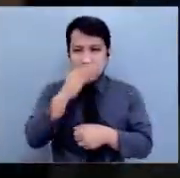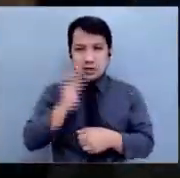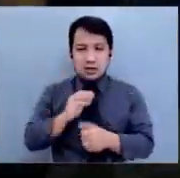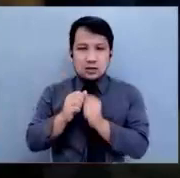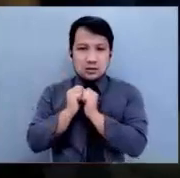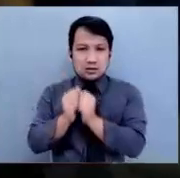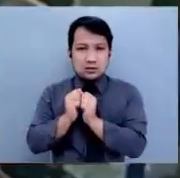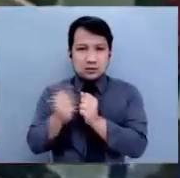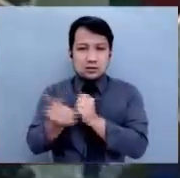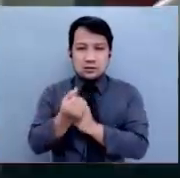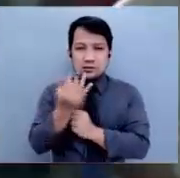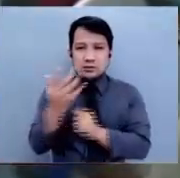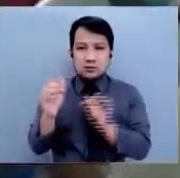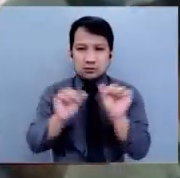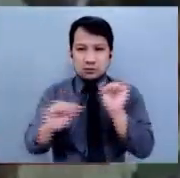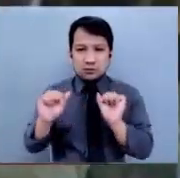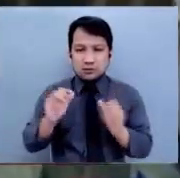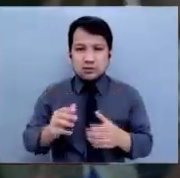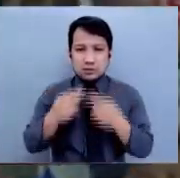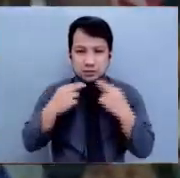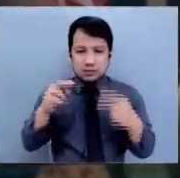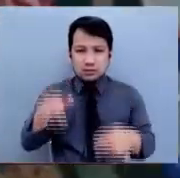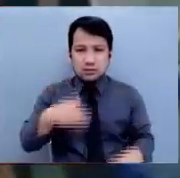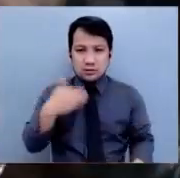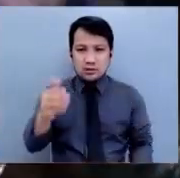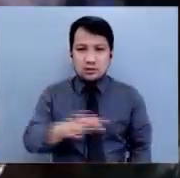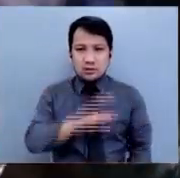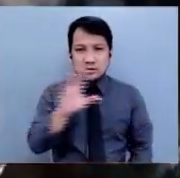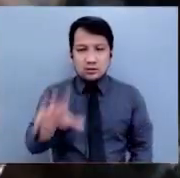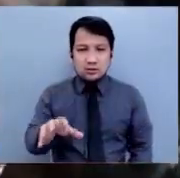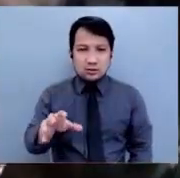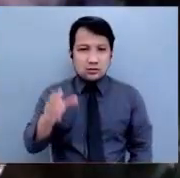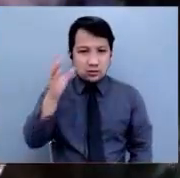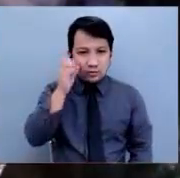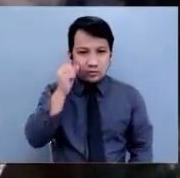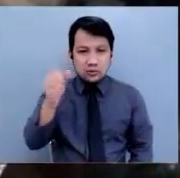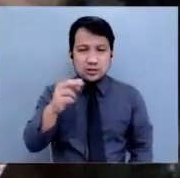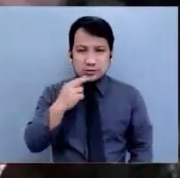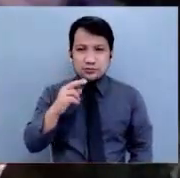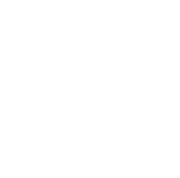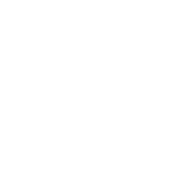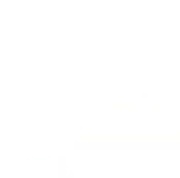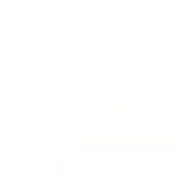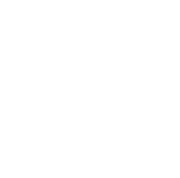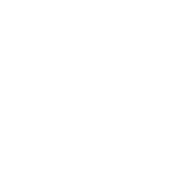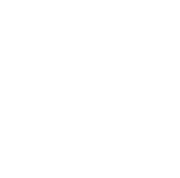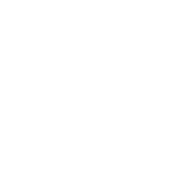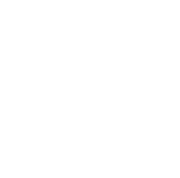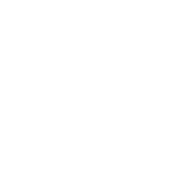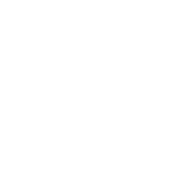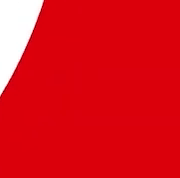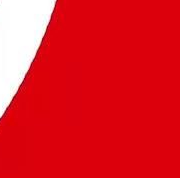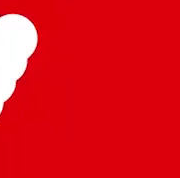ilang artista. Nagbabalita mula sa Frontline, Camille Samonte, News 5.